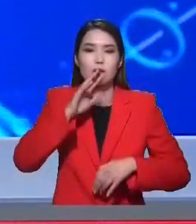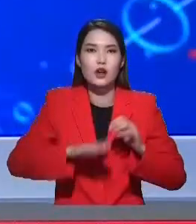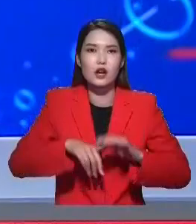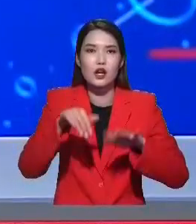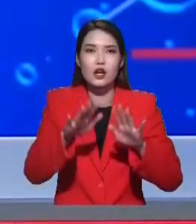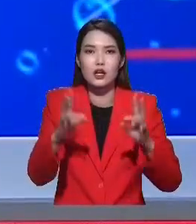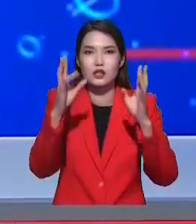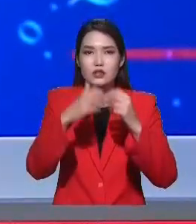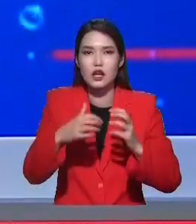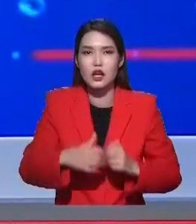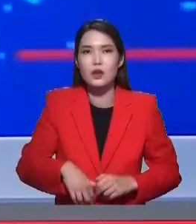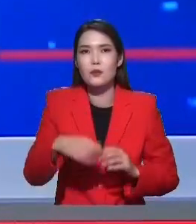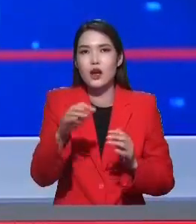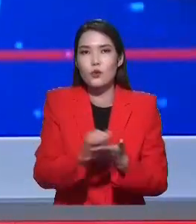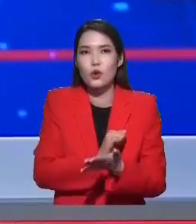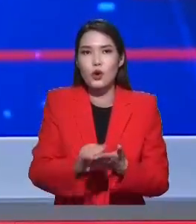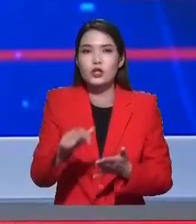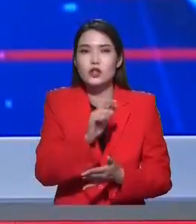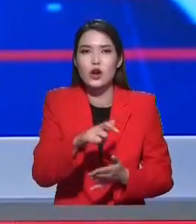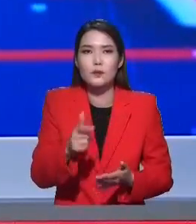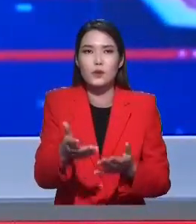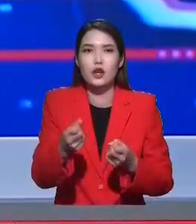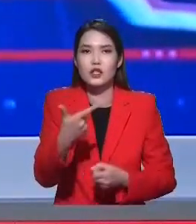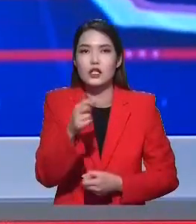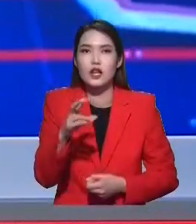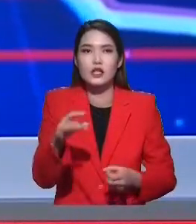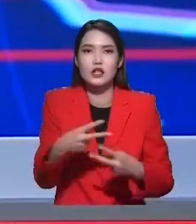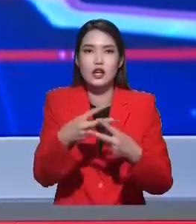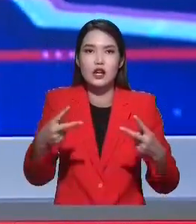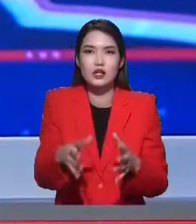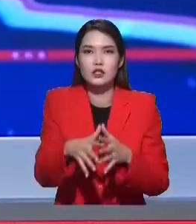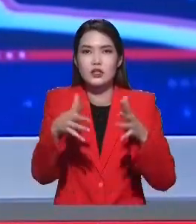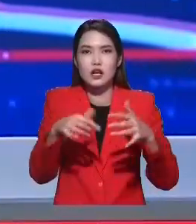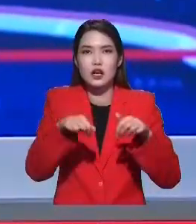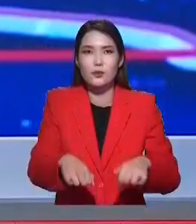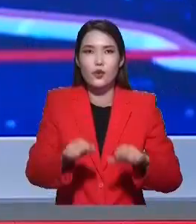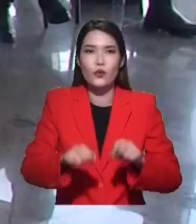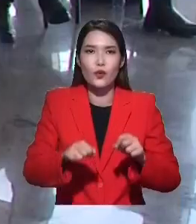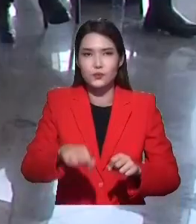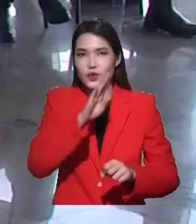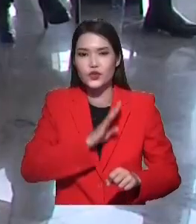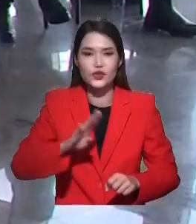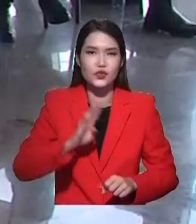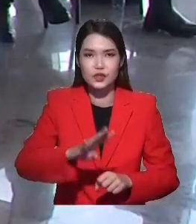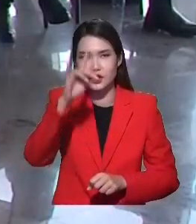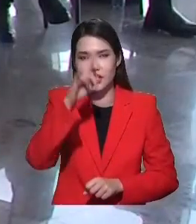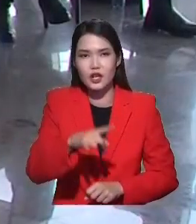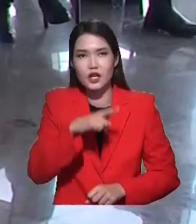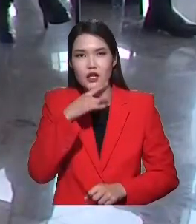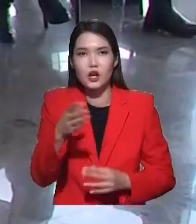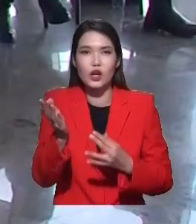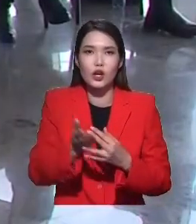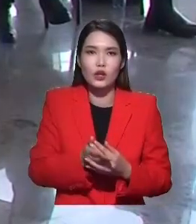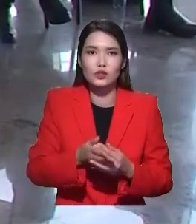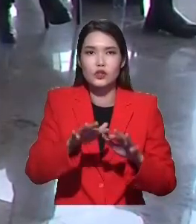аналитическом отчете «Общественное восприятие гендерного равенства и расширения прав и возможностей женщин в Казахстане». Оказалось, что доля